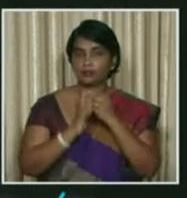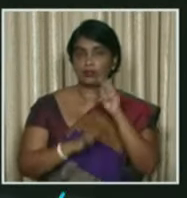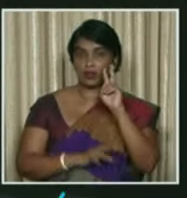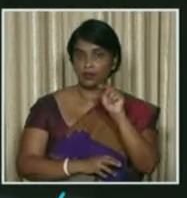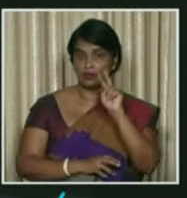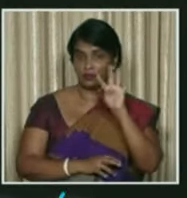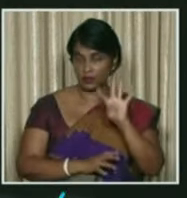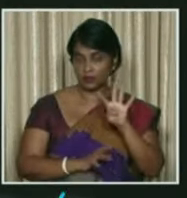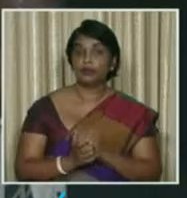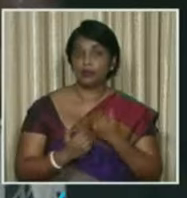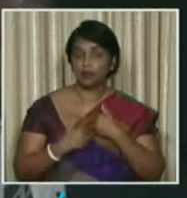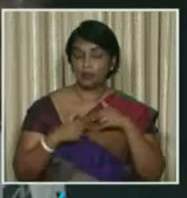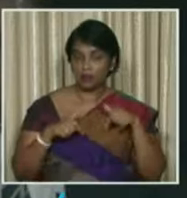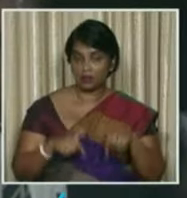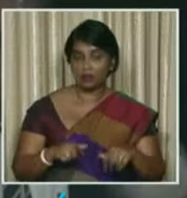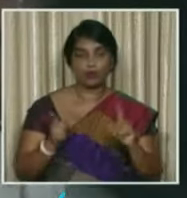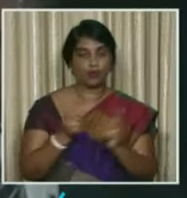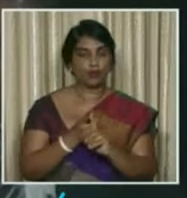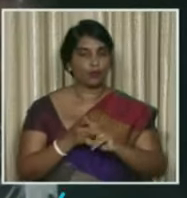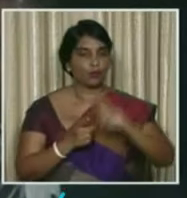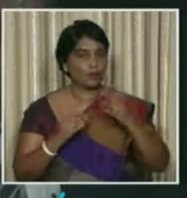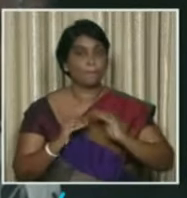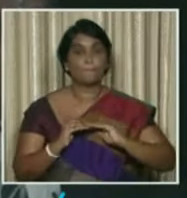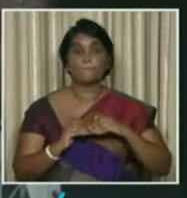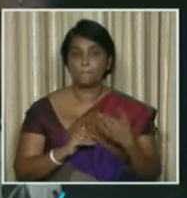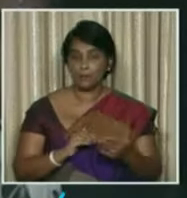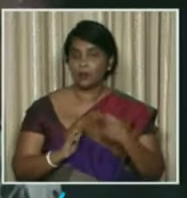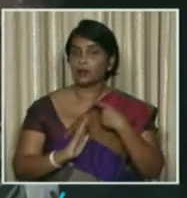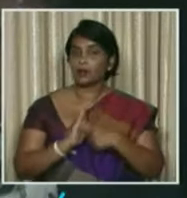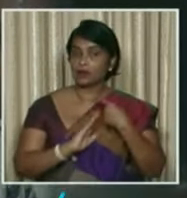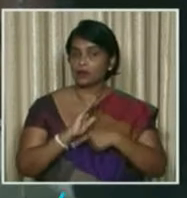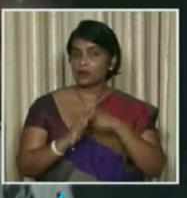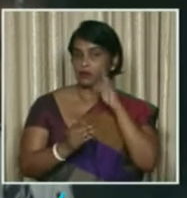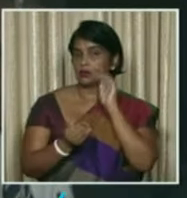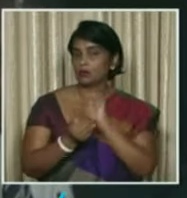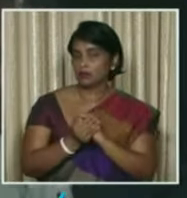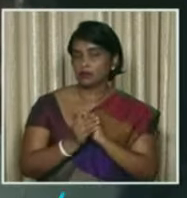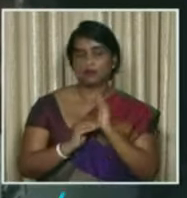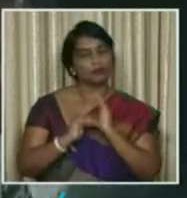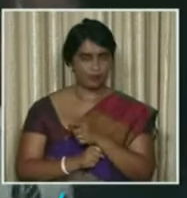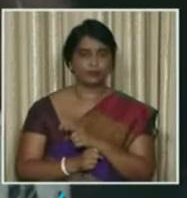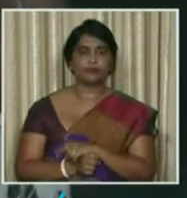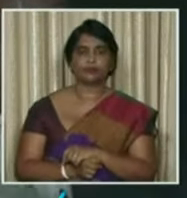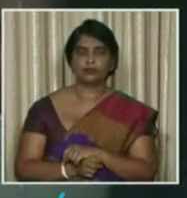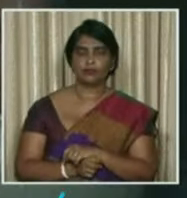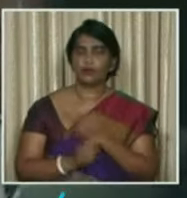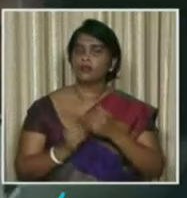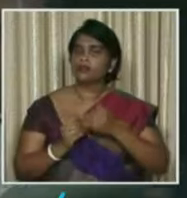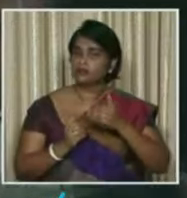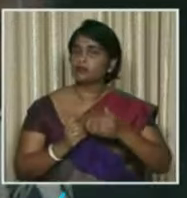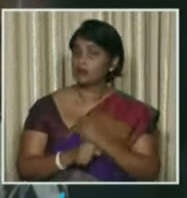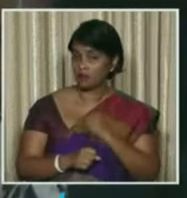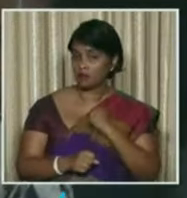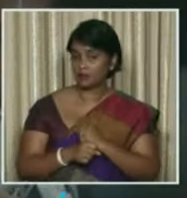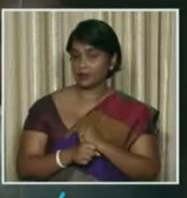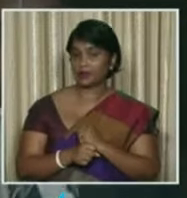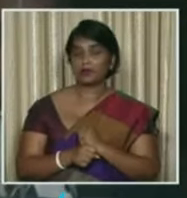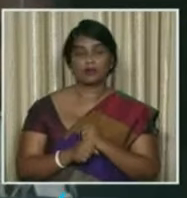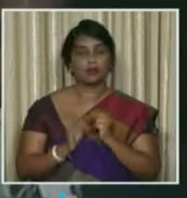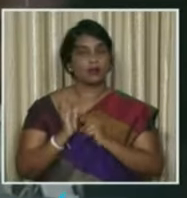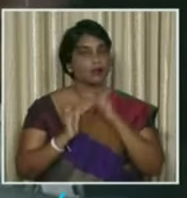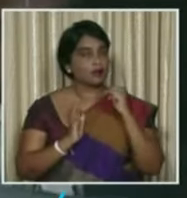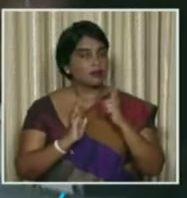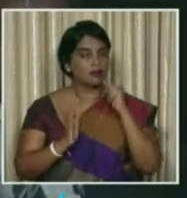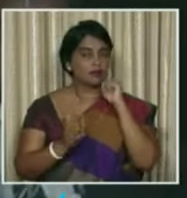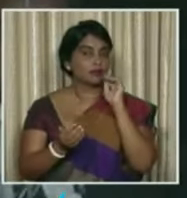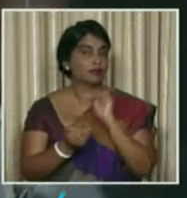කරන්න. කාර්යක සභා අවස්ථාව යුද ජයග්‍රහණය කළාට පස්සේ රටේ ආරක්ෂාව ක්‍රමානුකූලව දුර්වල වුණා. දිගින් දිගටම පැවති රජයන් ජාතික ආරක්ෂාව